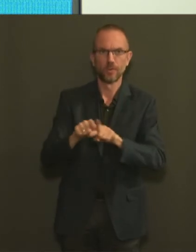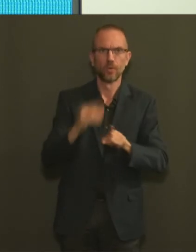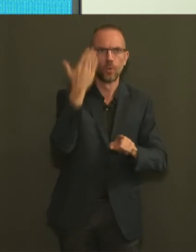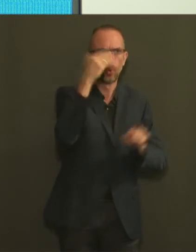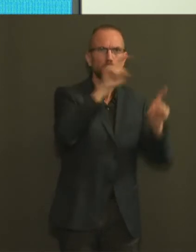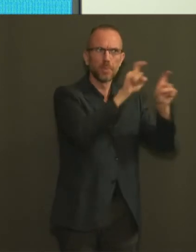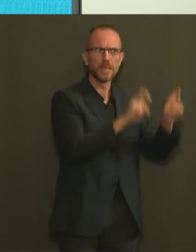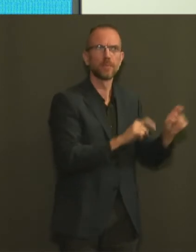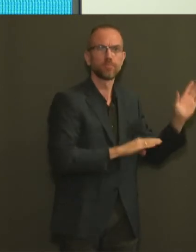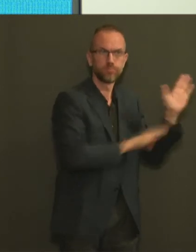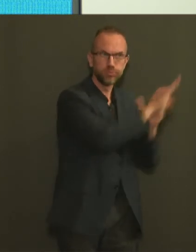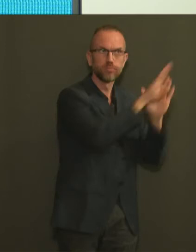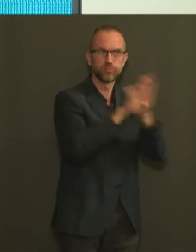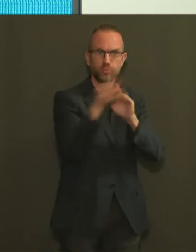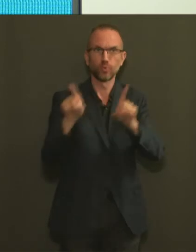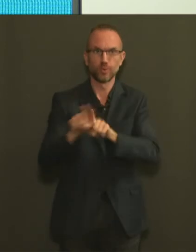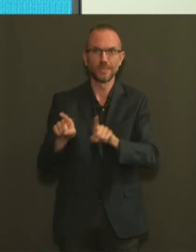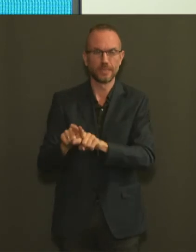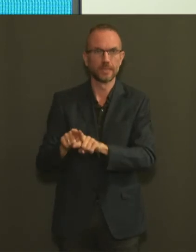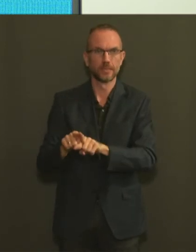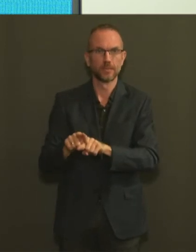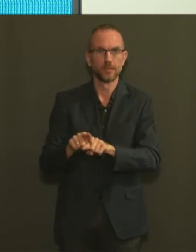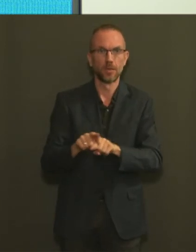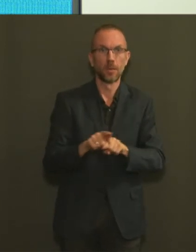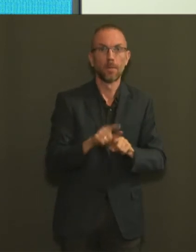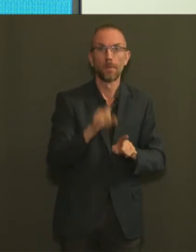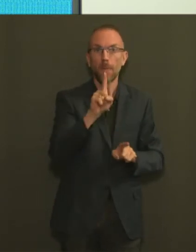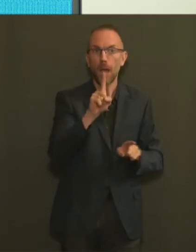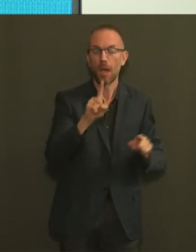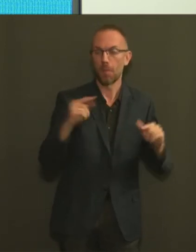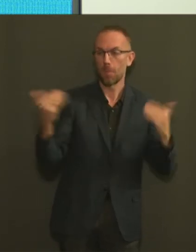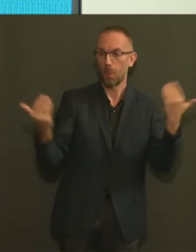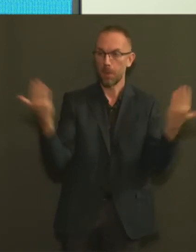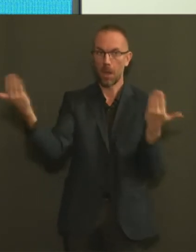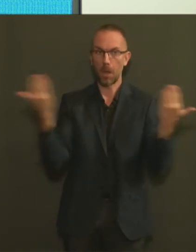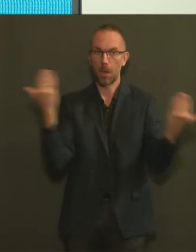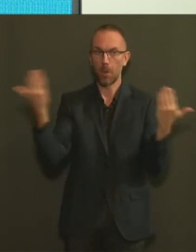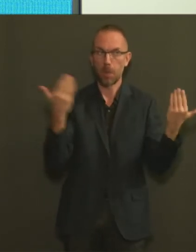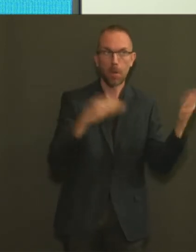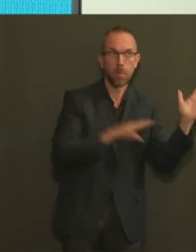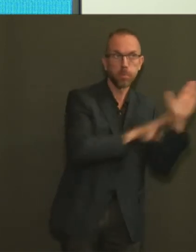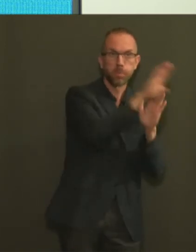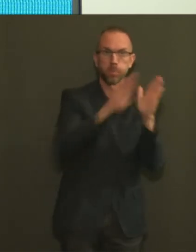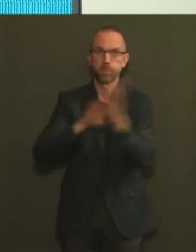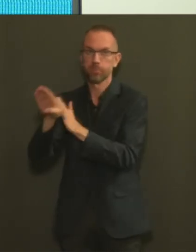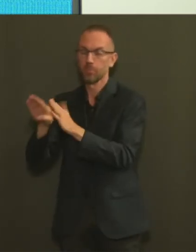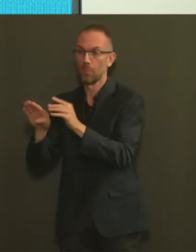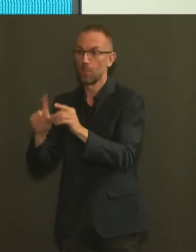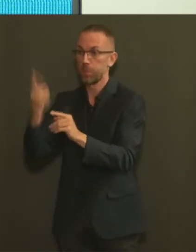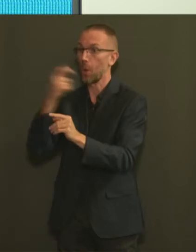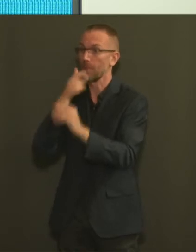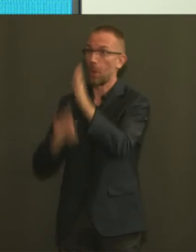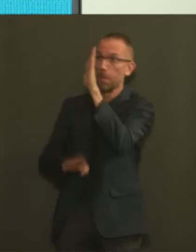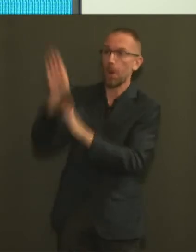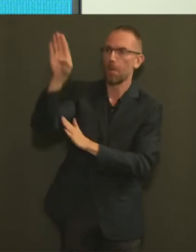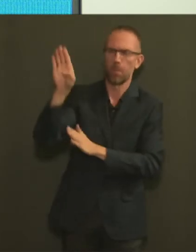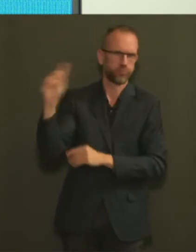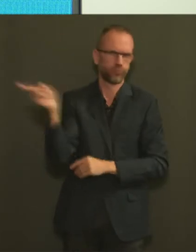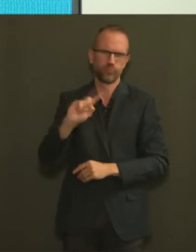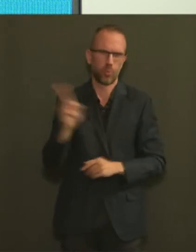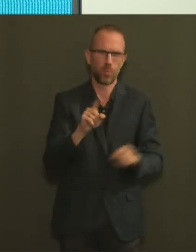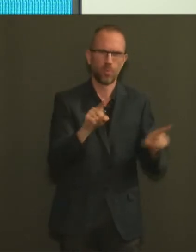et qu'il ne faut pas aller chercher loin pour trouver des exemples d'augmentation significative c'est le cas à côté de chez nous chez nos voisins hollandais